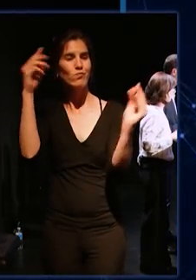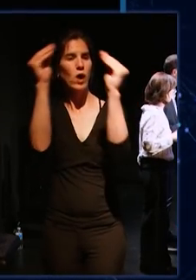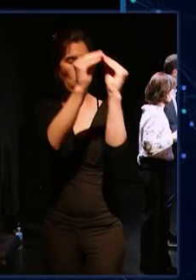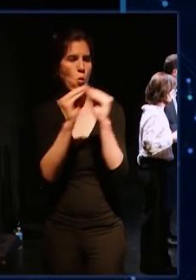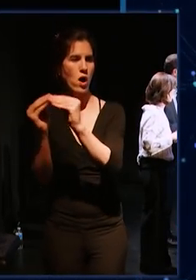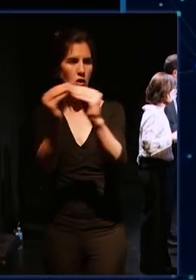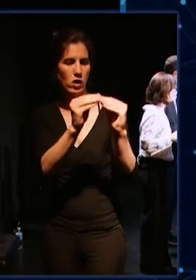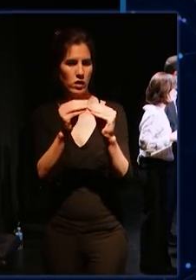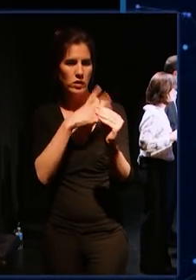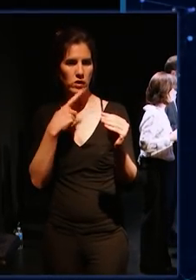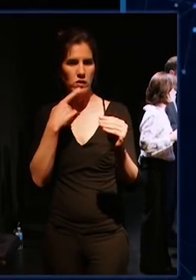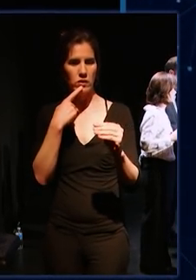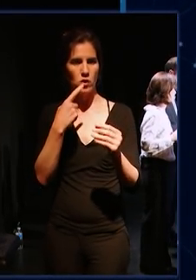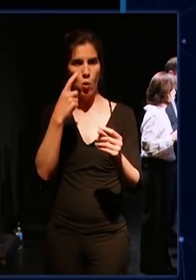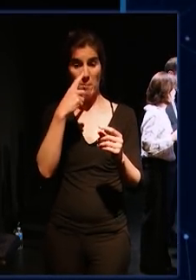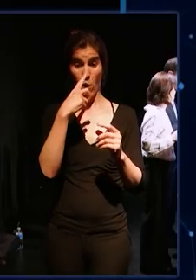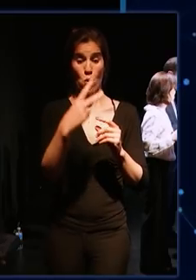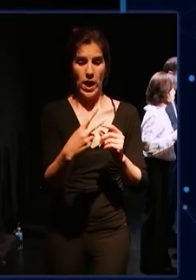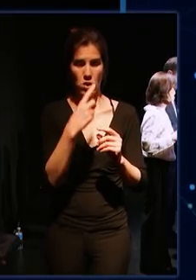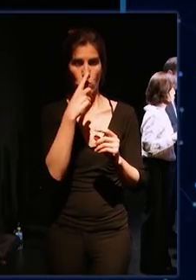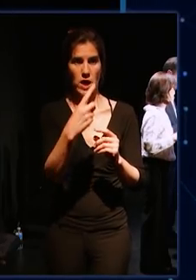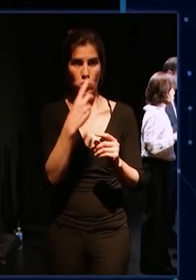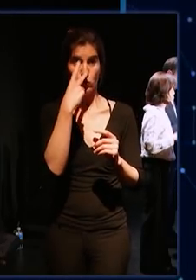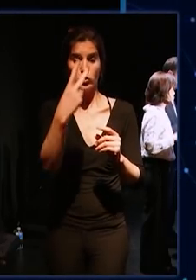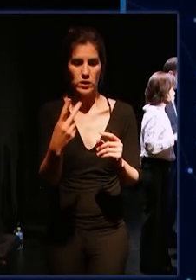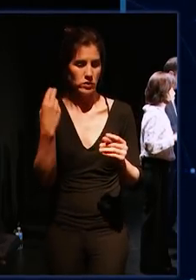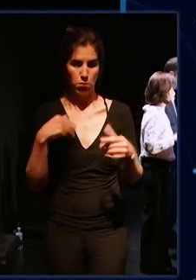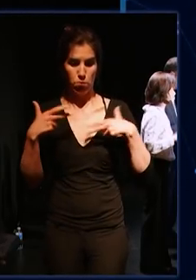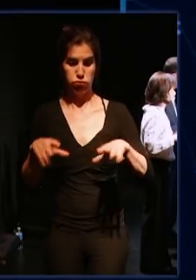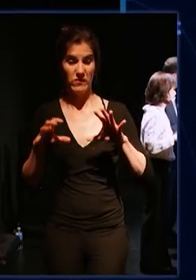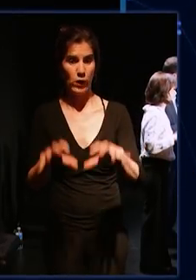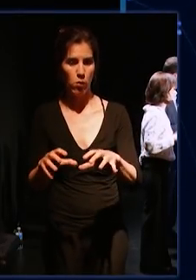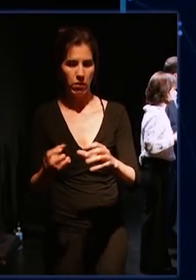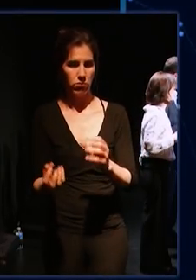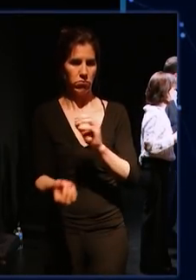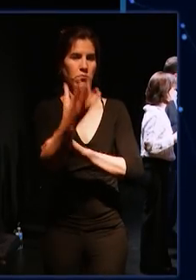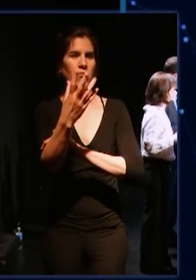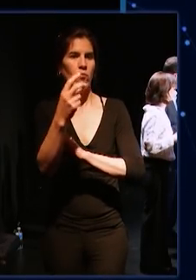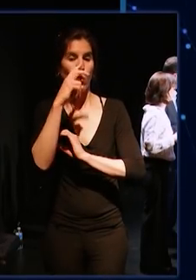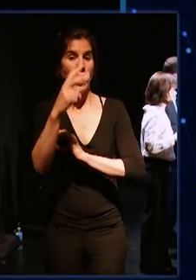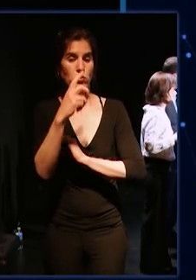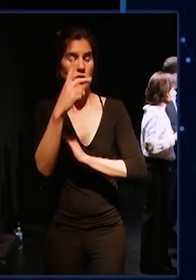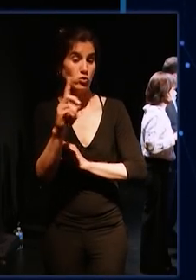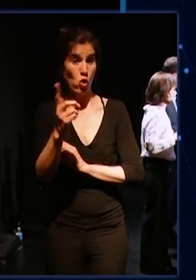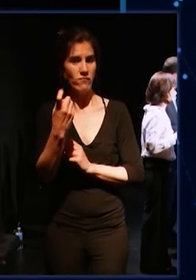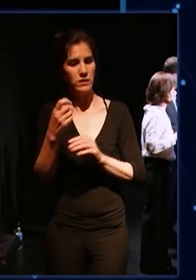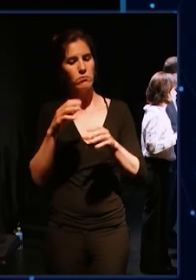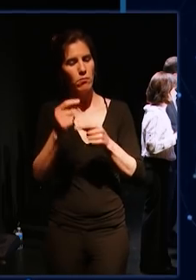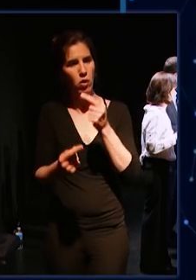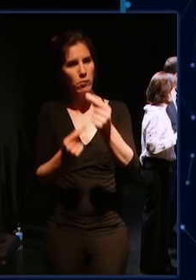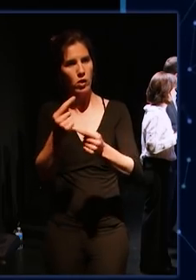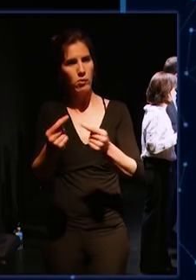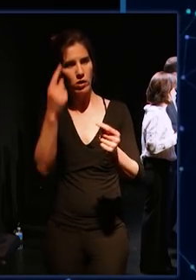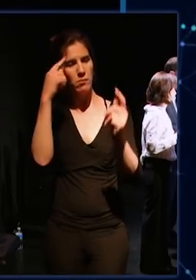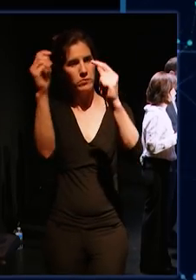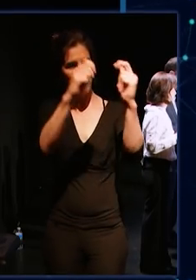projecte no a un any o a 2 anys vista. No es construeix un pavelló en un any. Es construeix amb el temps i amb acord i tenim clar que l'esport